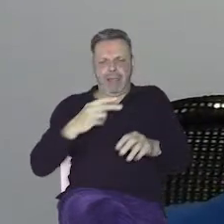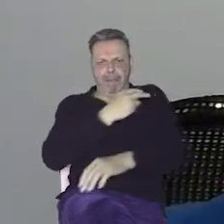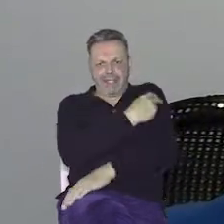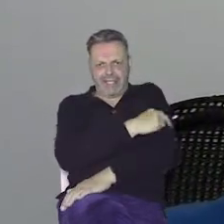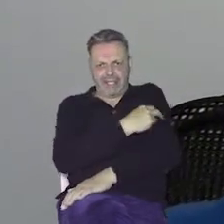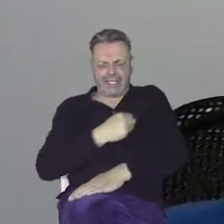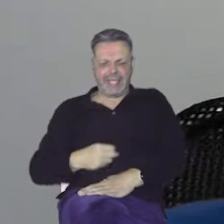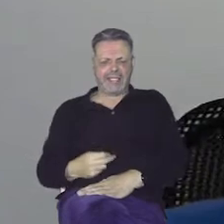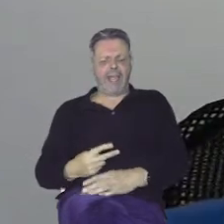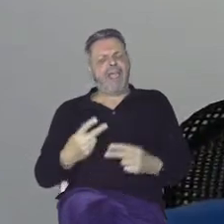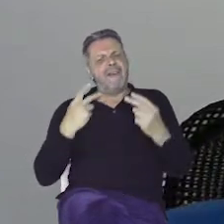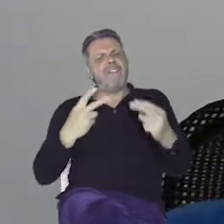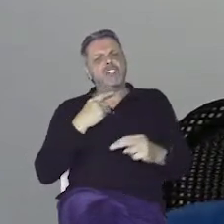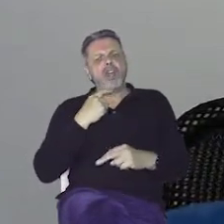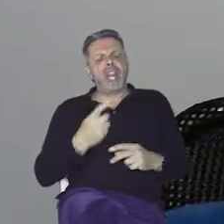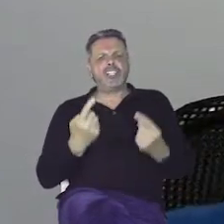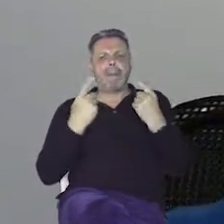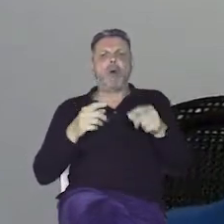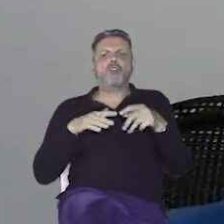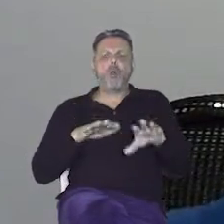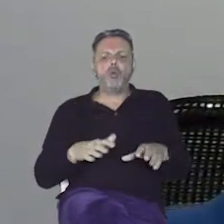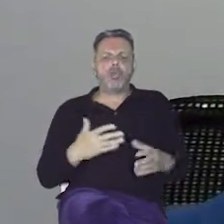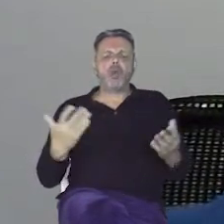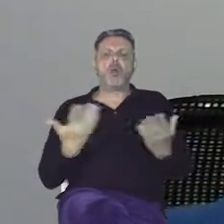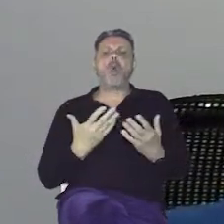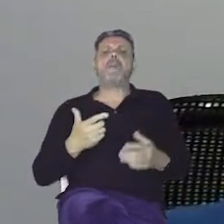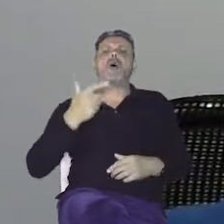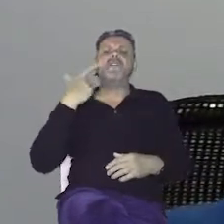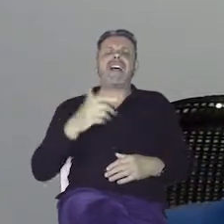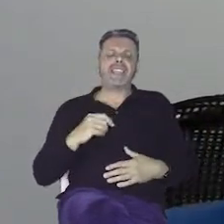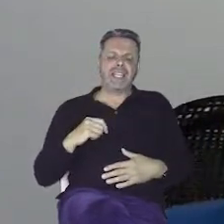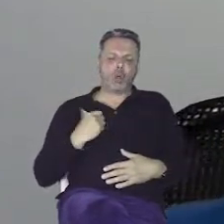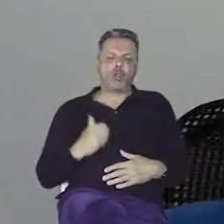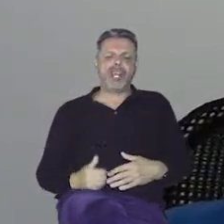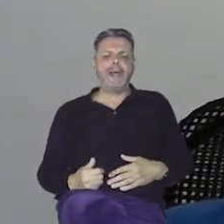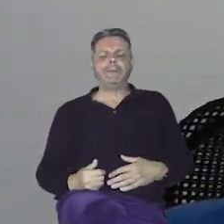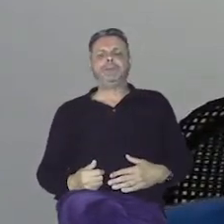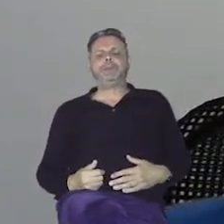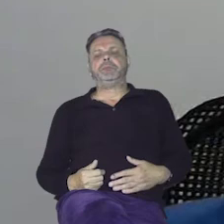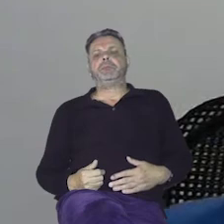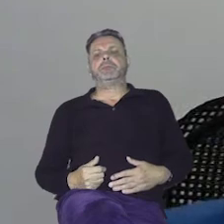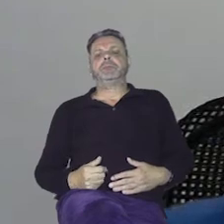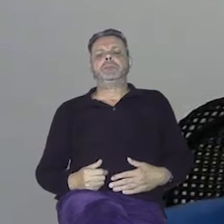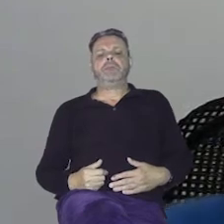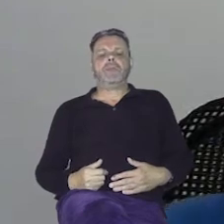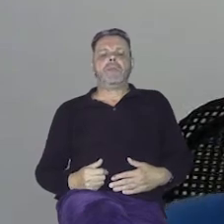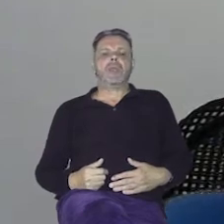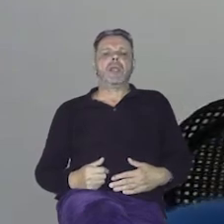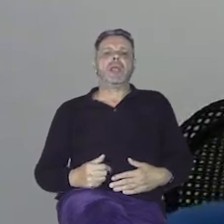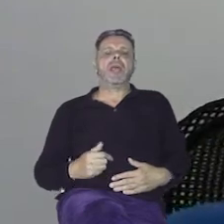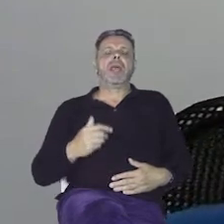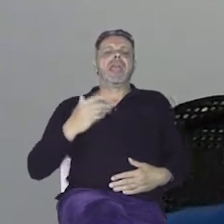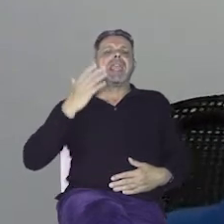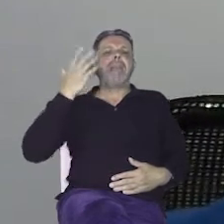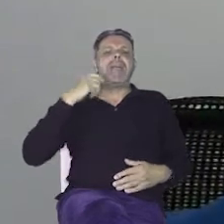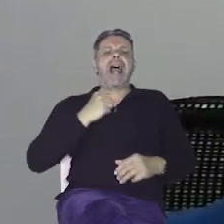tome, vrlo je važno reći da postoje ljudi koji po 20 godina, ja imam osobno iskustvo žene koja je 20 godina bila